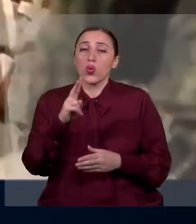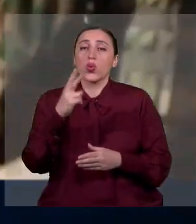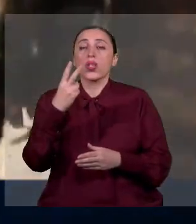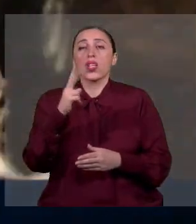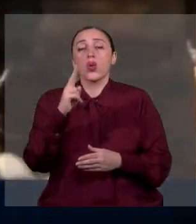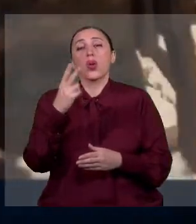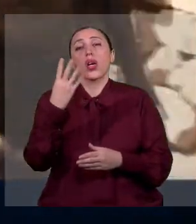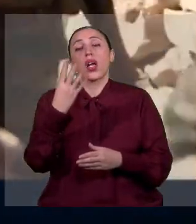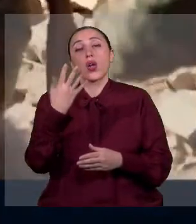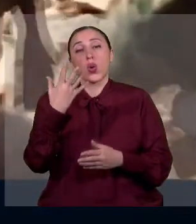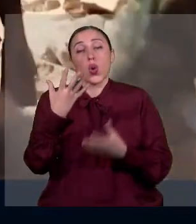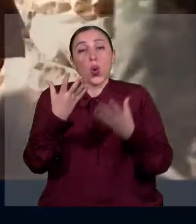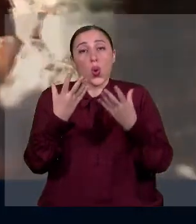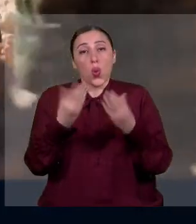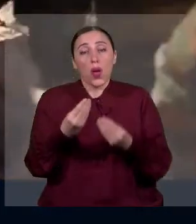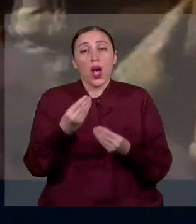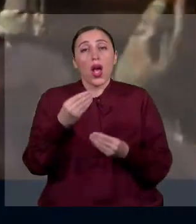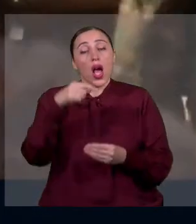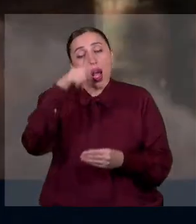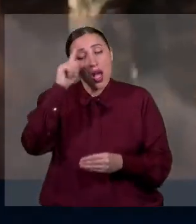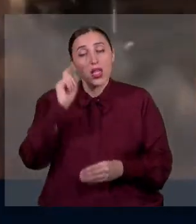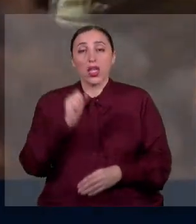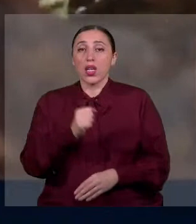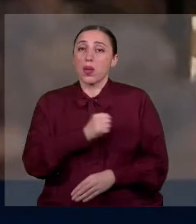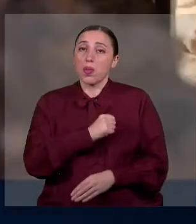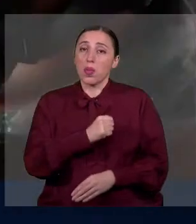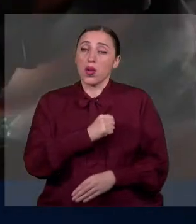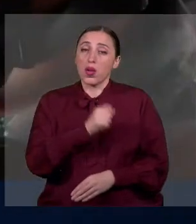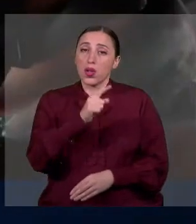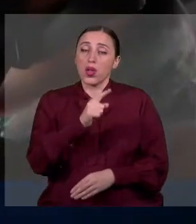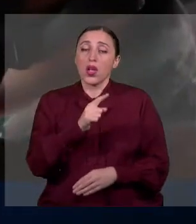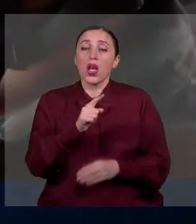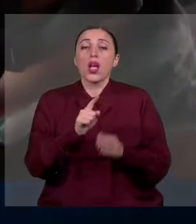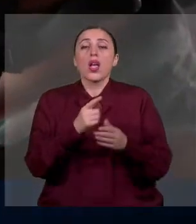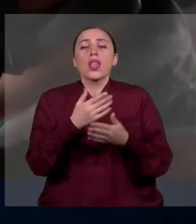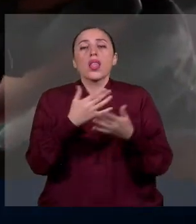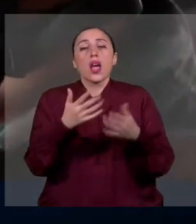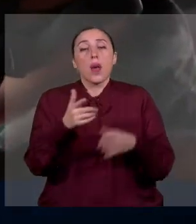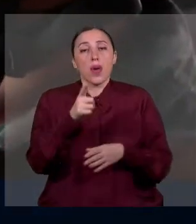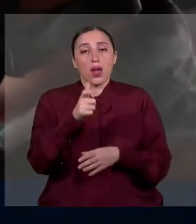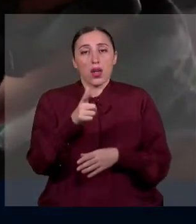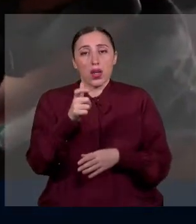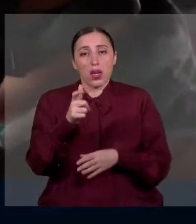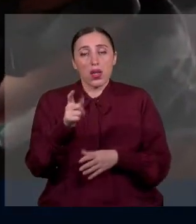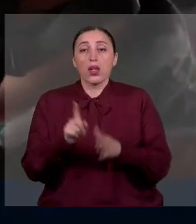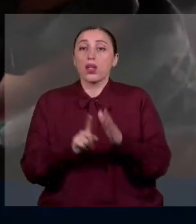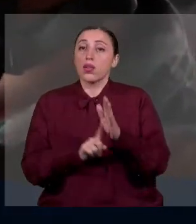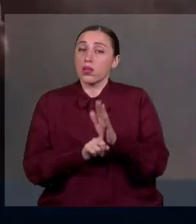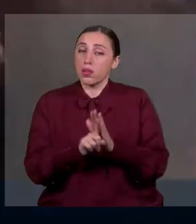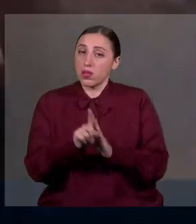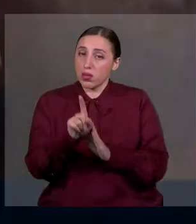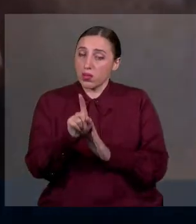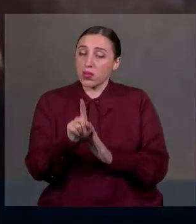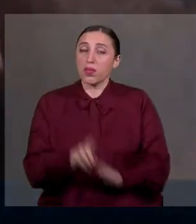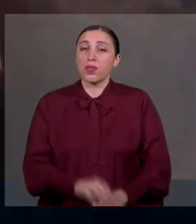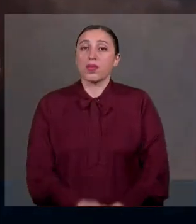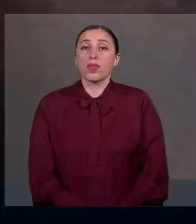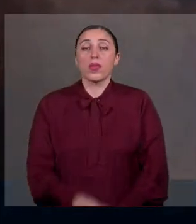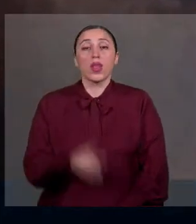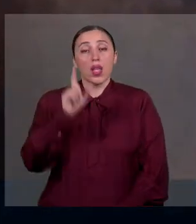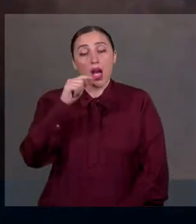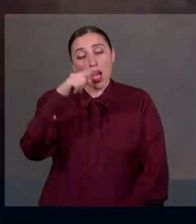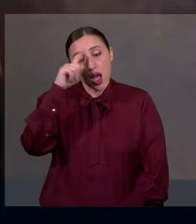3:22-ից 22:45-ի սահմաններում Ադրբեջանի զինված ուժերի ստորաբաժանումները տարբեր տրամաջապի հրաձգային զինատեսակներից կրակել